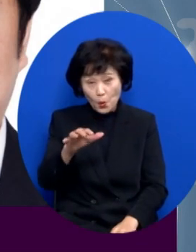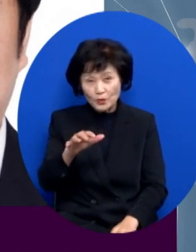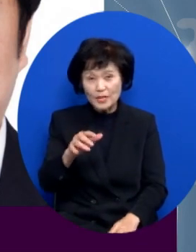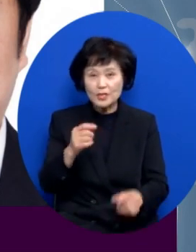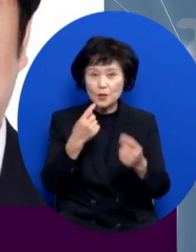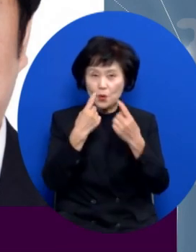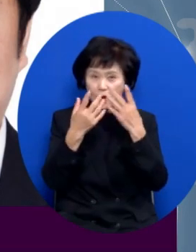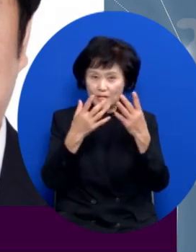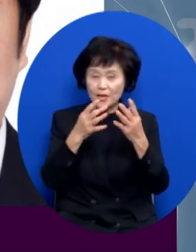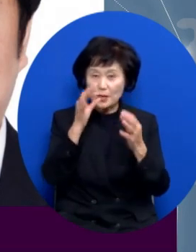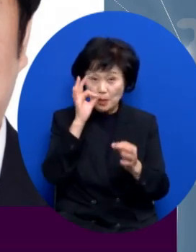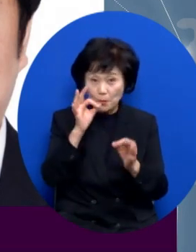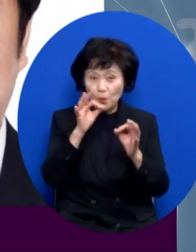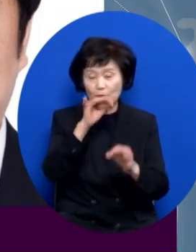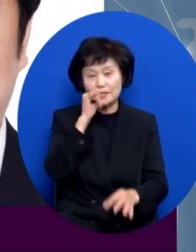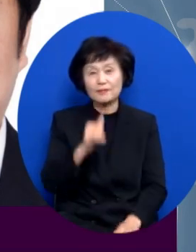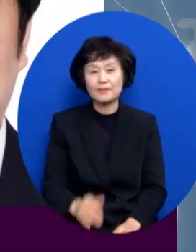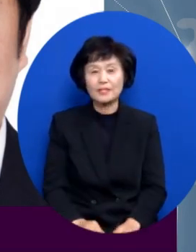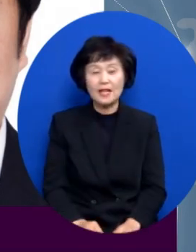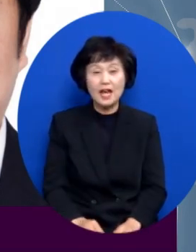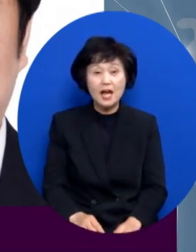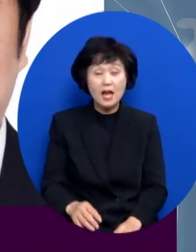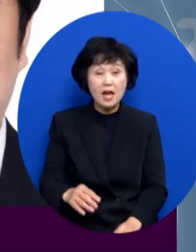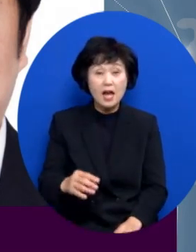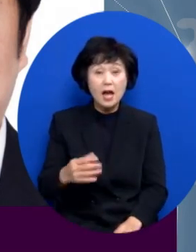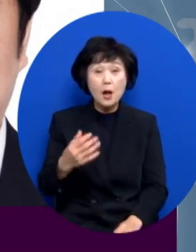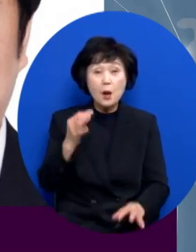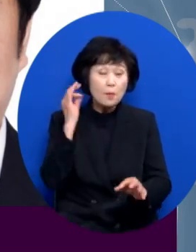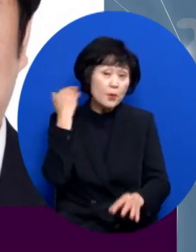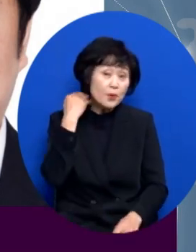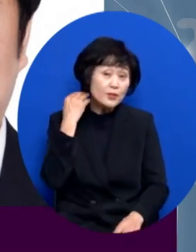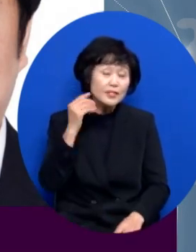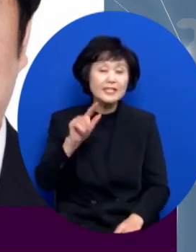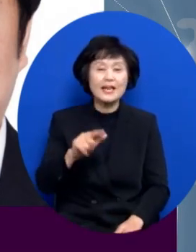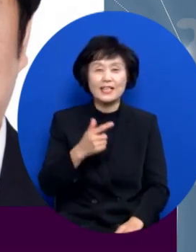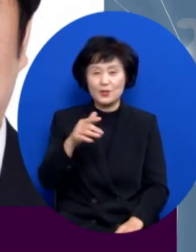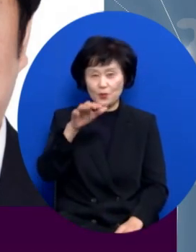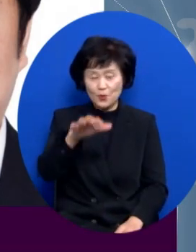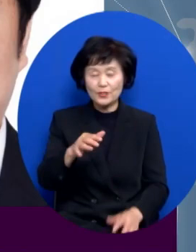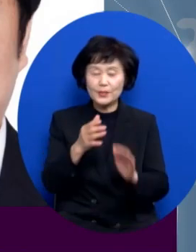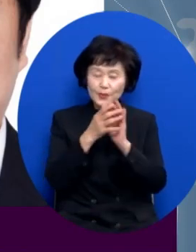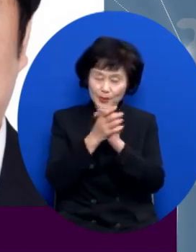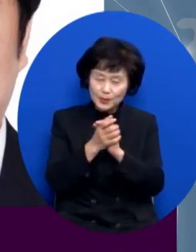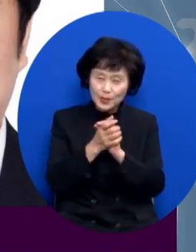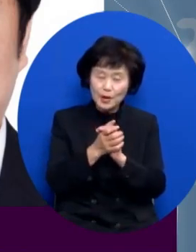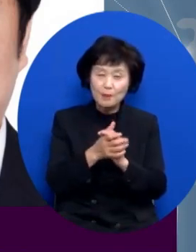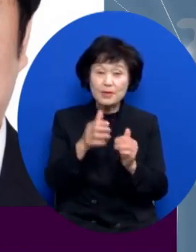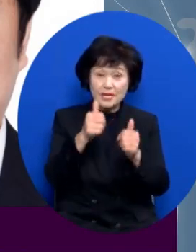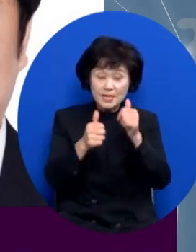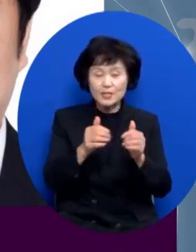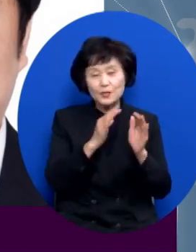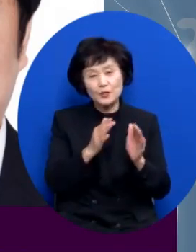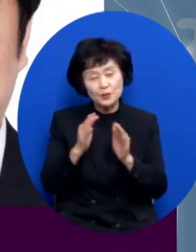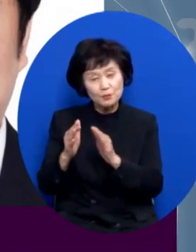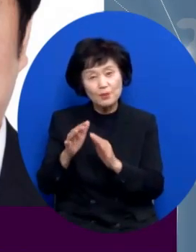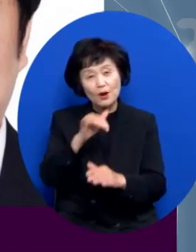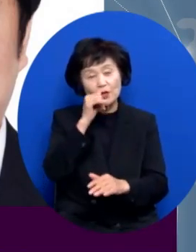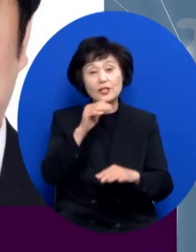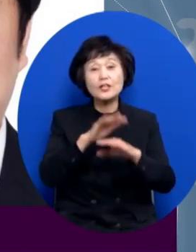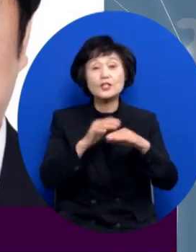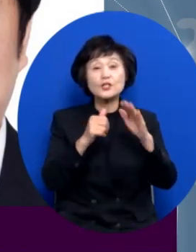보였는데요 중계 화면으로 보이지 않는 곳에서 기도를 하며 경기를 준비하는 선수들의